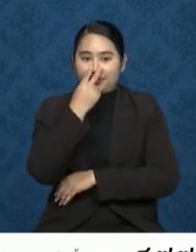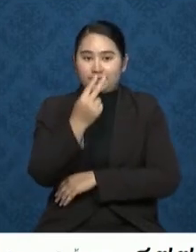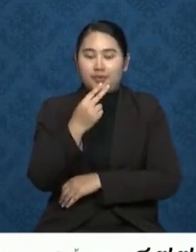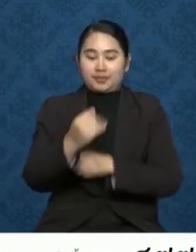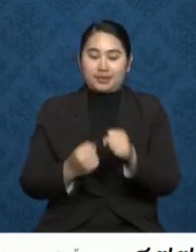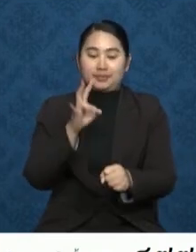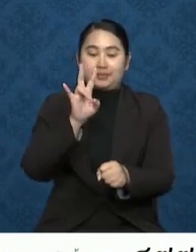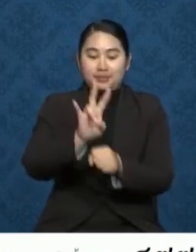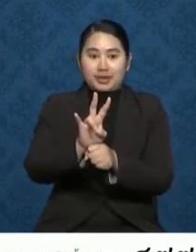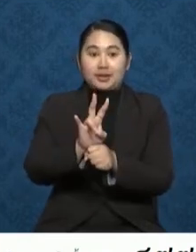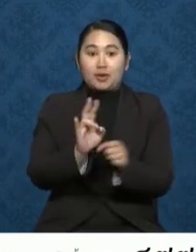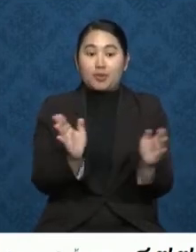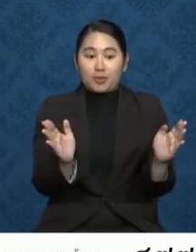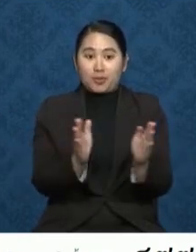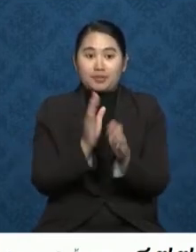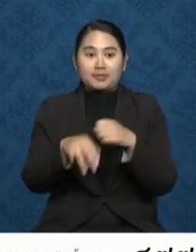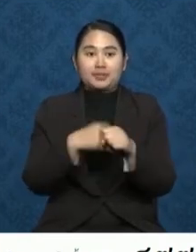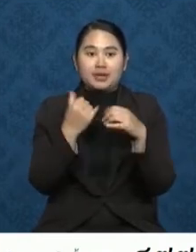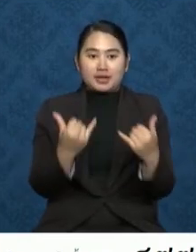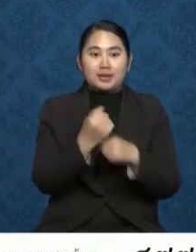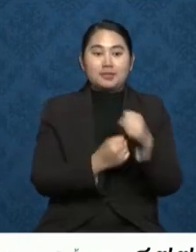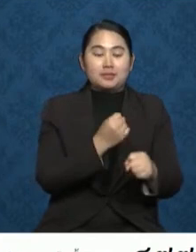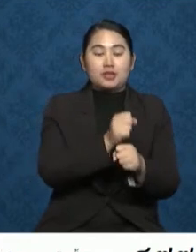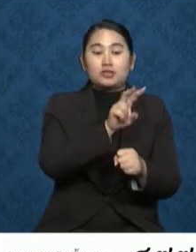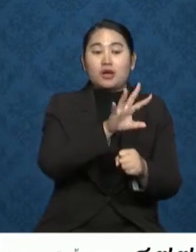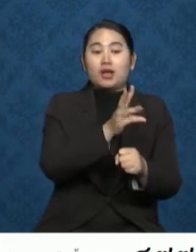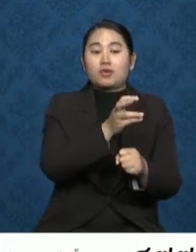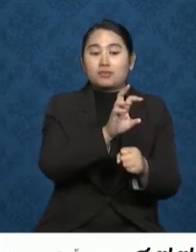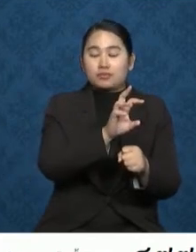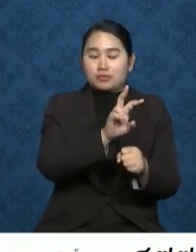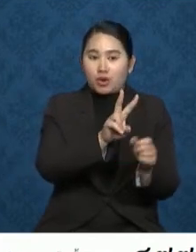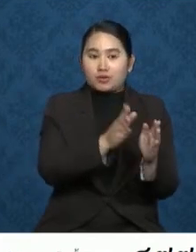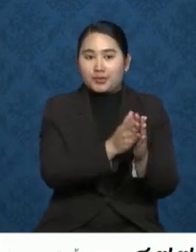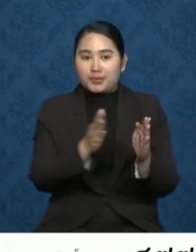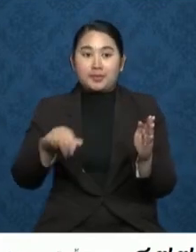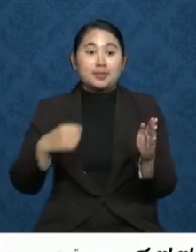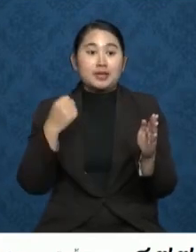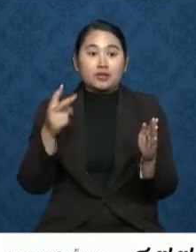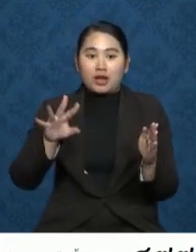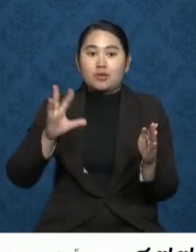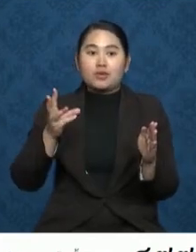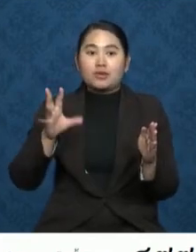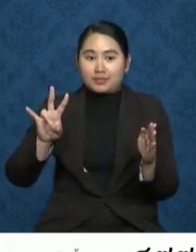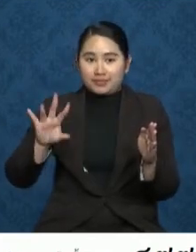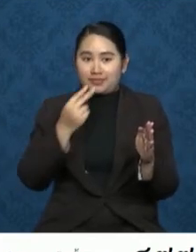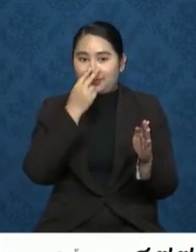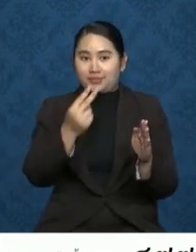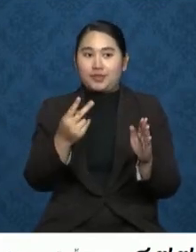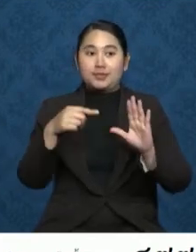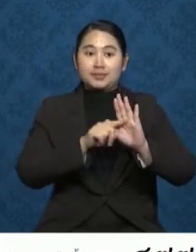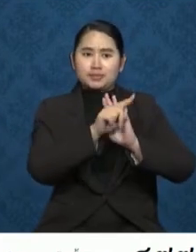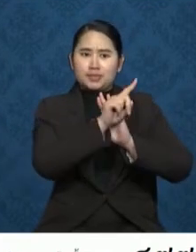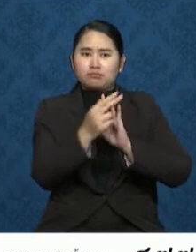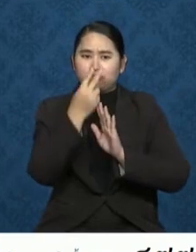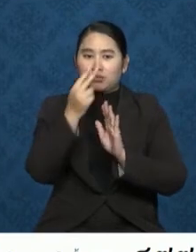7ปีงบประมาณซึ่งรวมถึงปีนี้ด้วยก็คือตั้งแต่ปี62จนถึงปี67เป็นร่างอันนี้หากดูผิวเผินนะครับตามกราฟก็จะเห็นว่าไม่เกิดคำถ